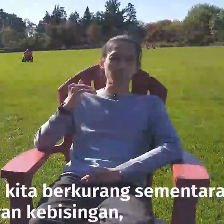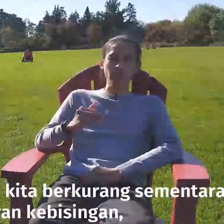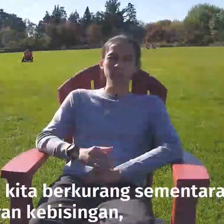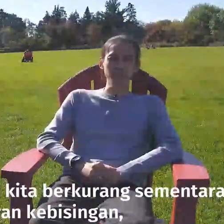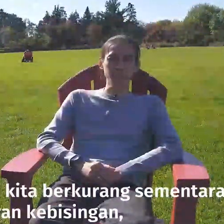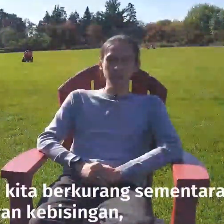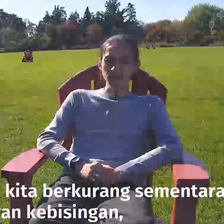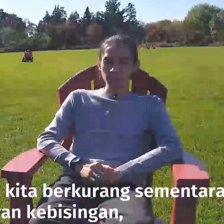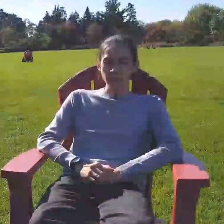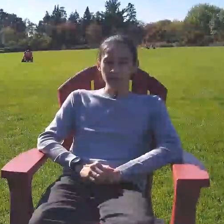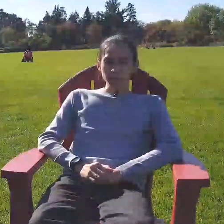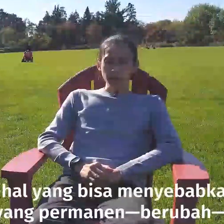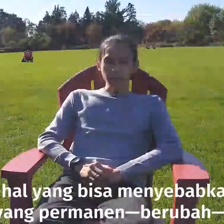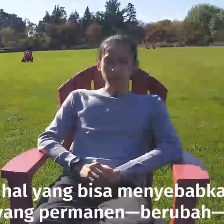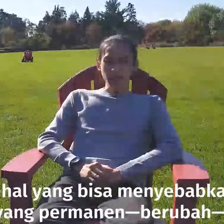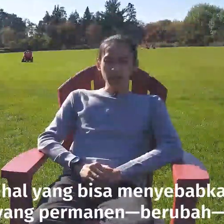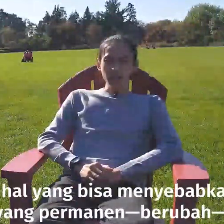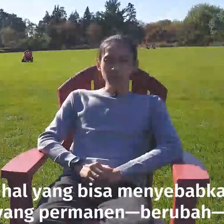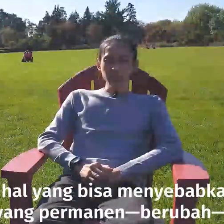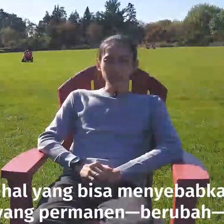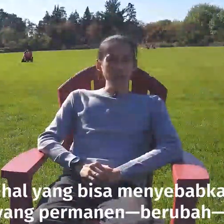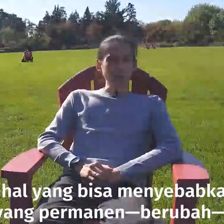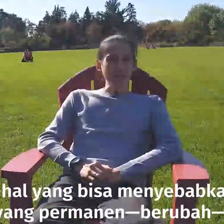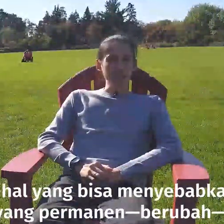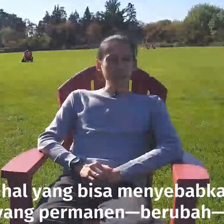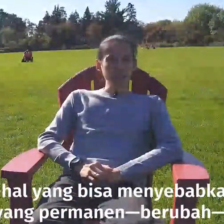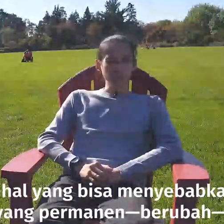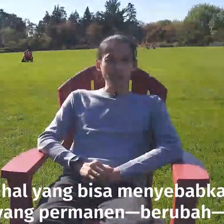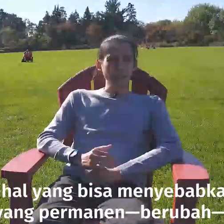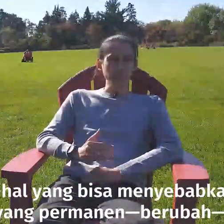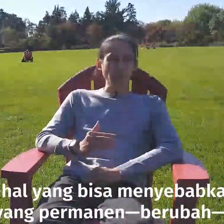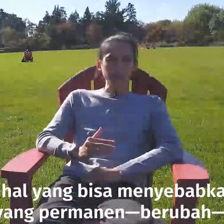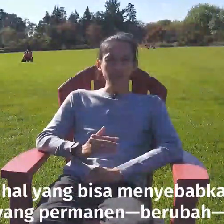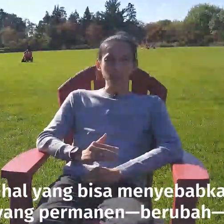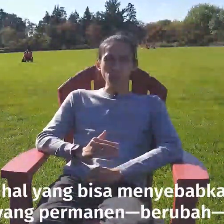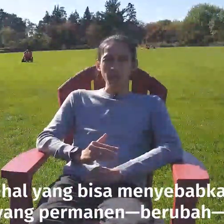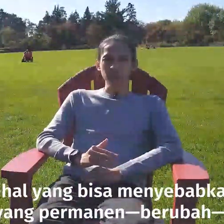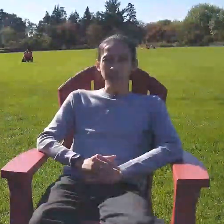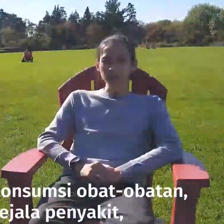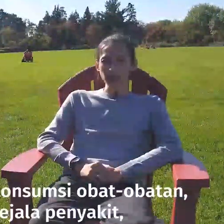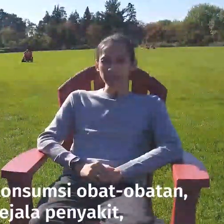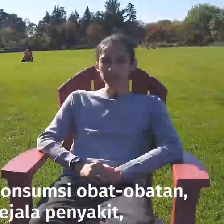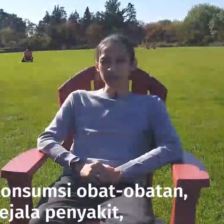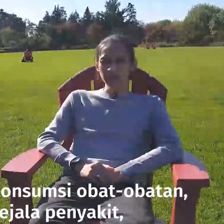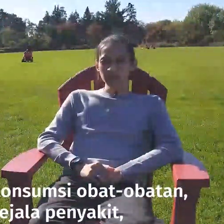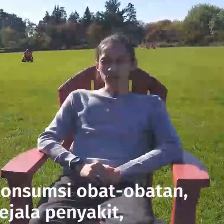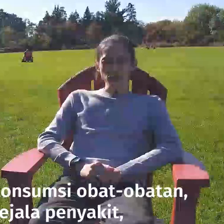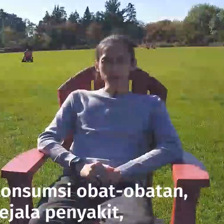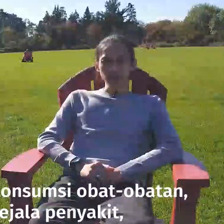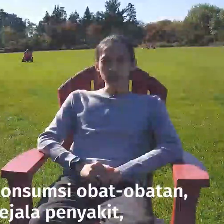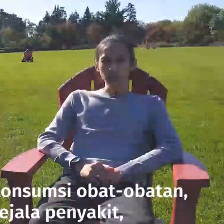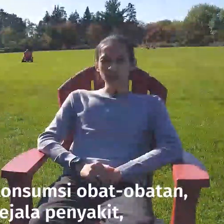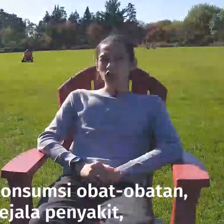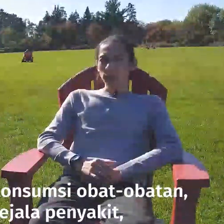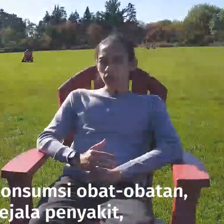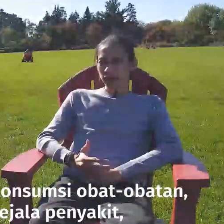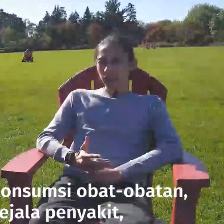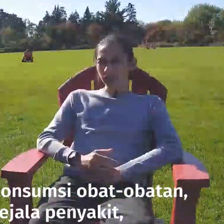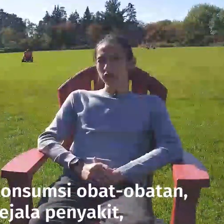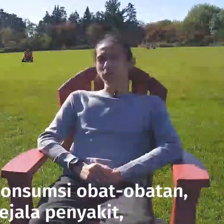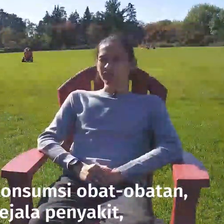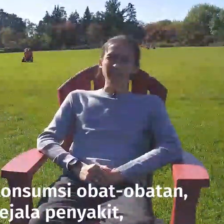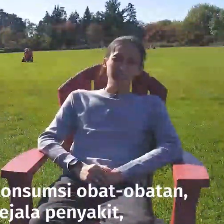karena paparan kebisingan sampai ke hal-hal yang bisa menyebabkan pendengaran yang permanen berubah seperti konsumsi